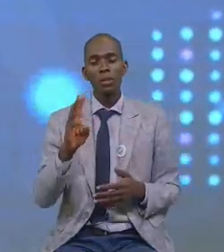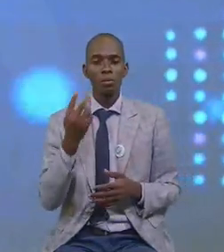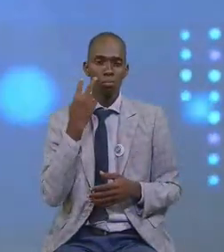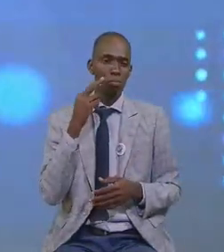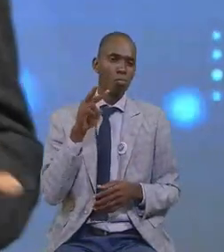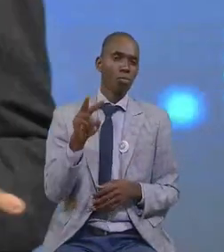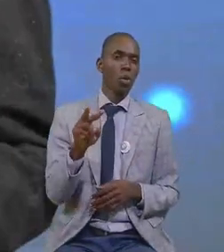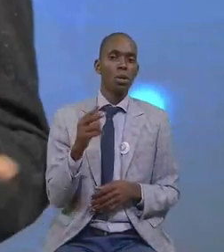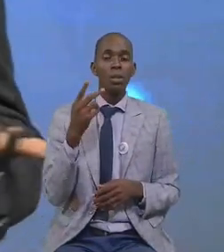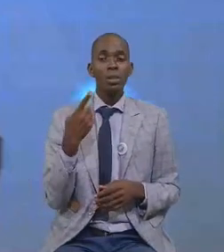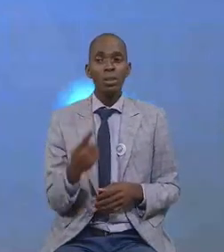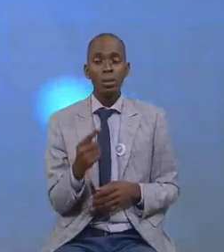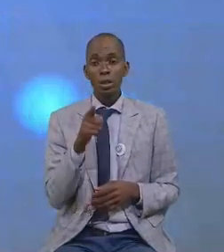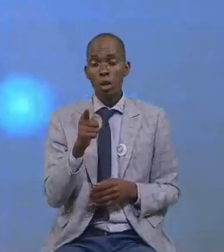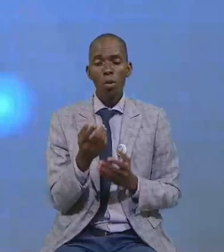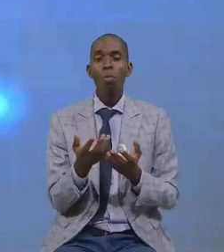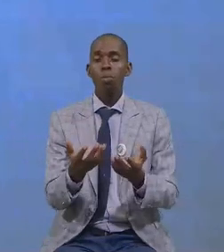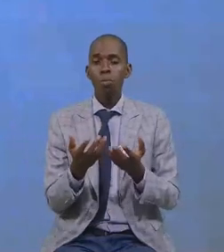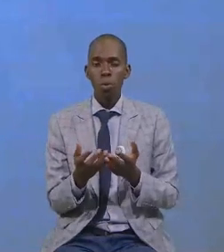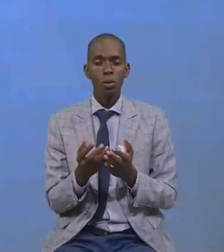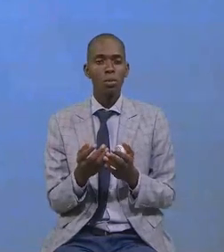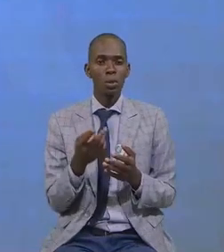51, verset 8.